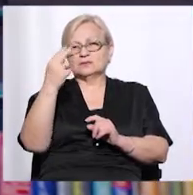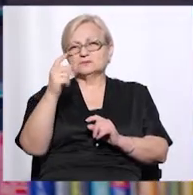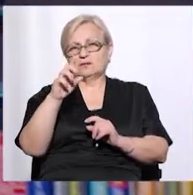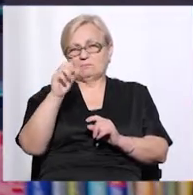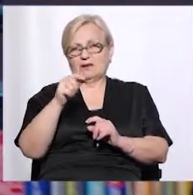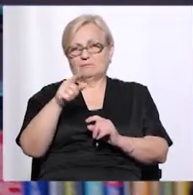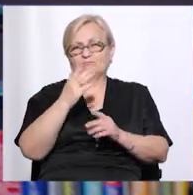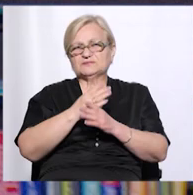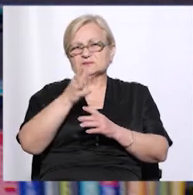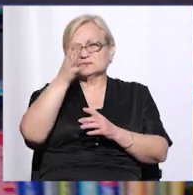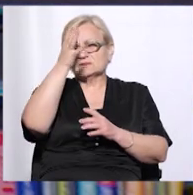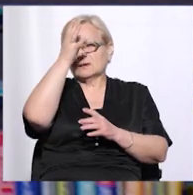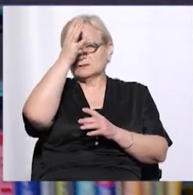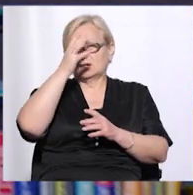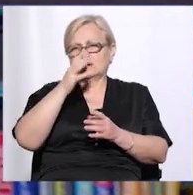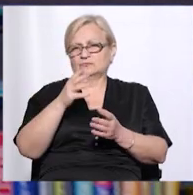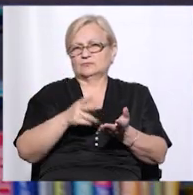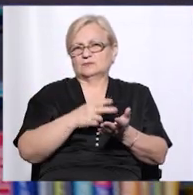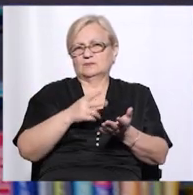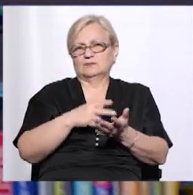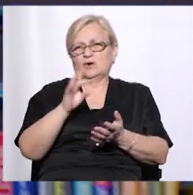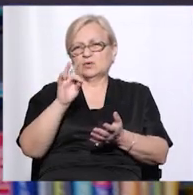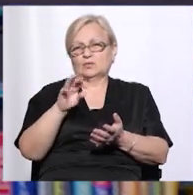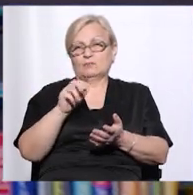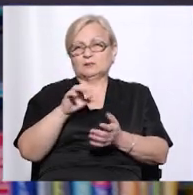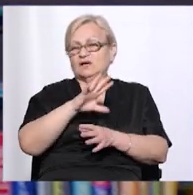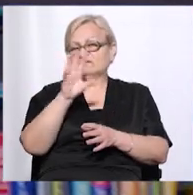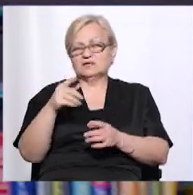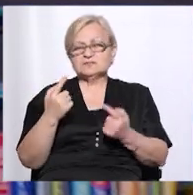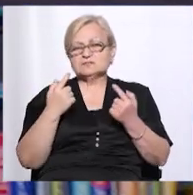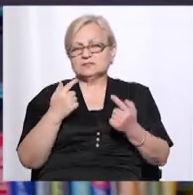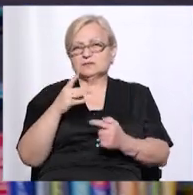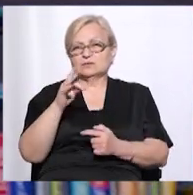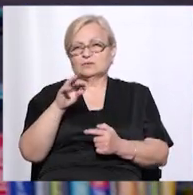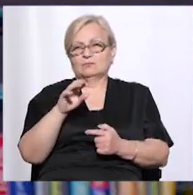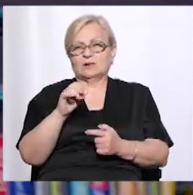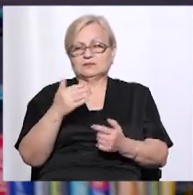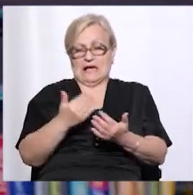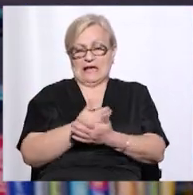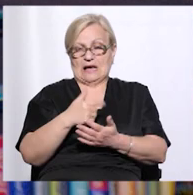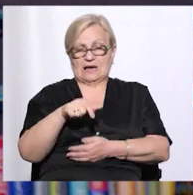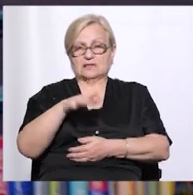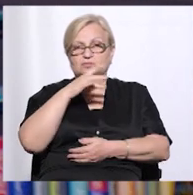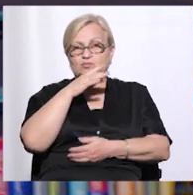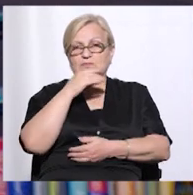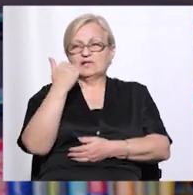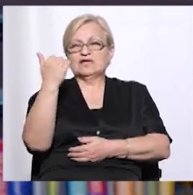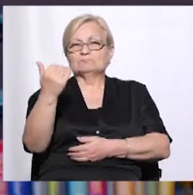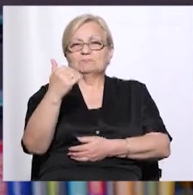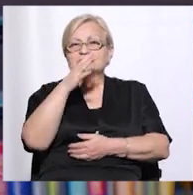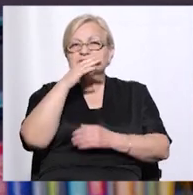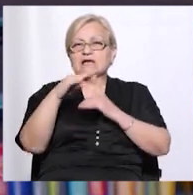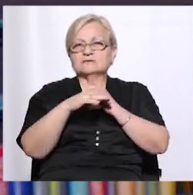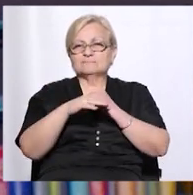გენიალური რომანი. აი მე რომ მკითხოთ, ყველაზე დიდი რომანი აი ამ ახალ ეპოქაზე, მის